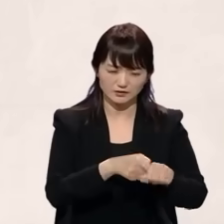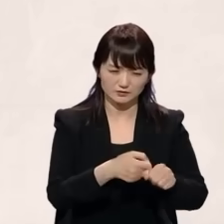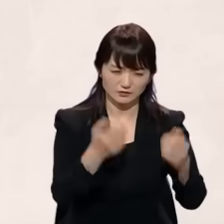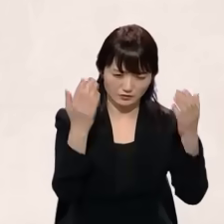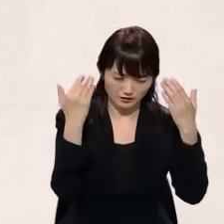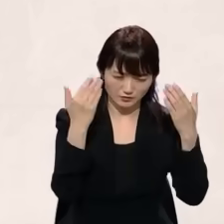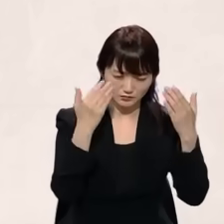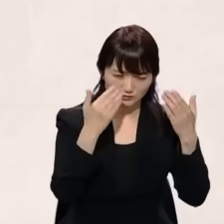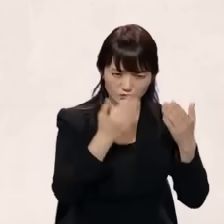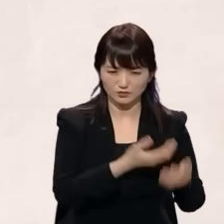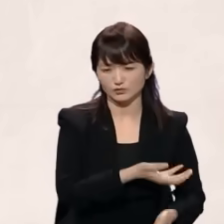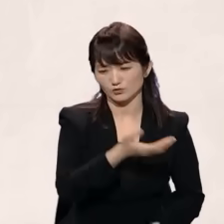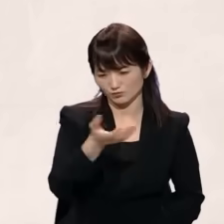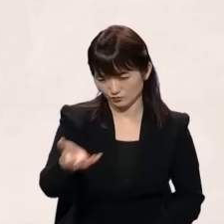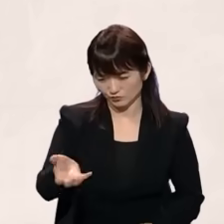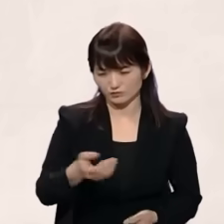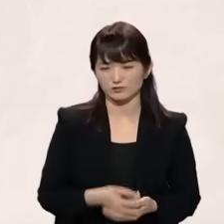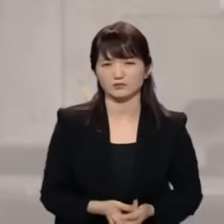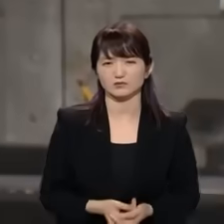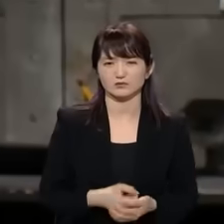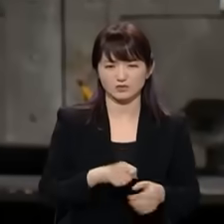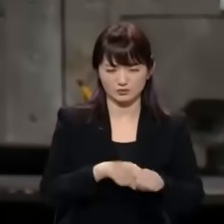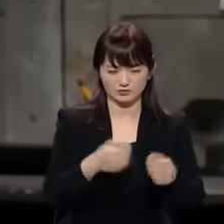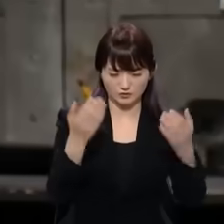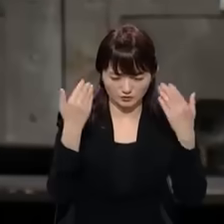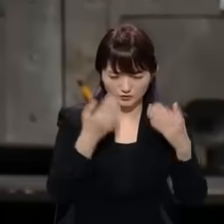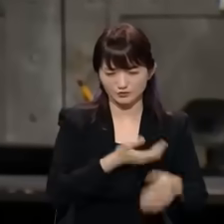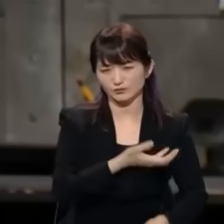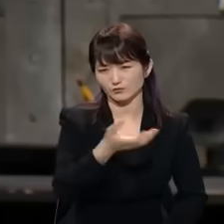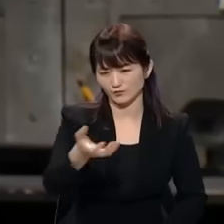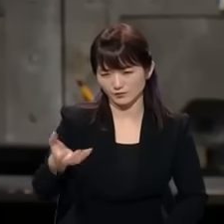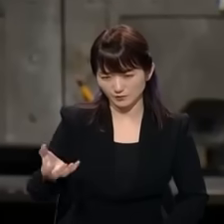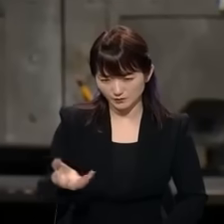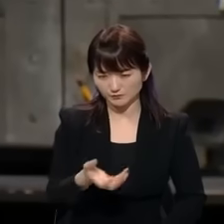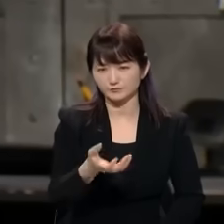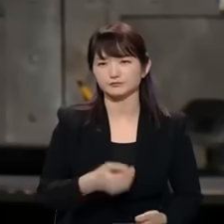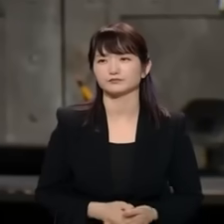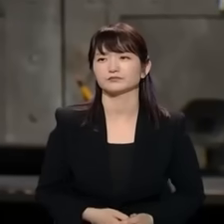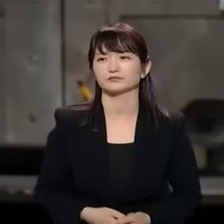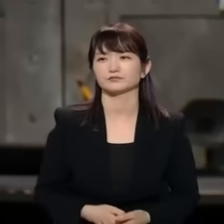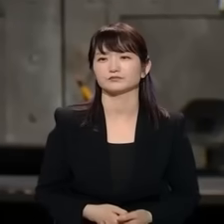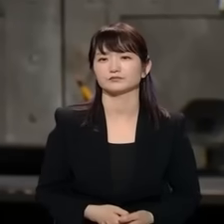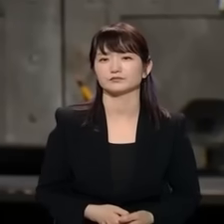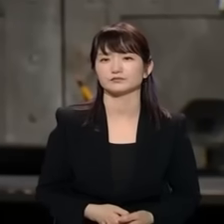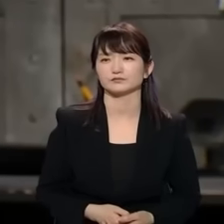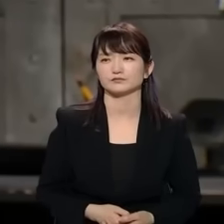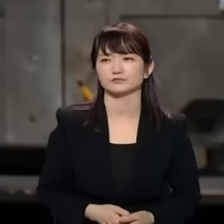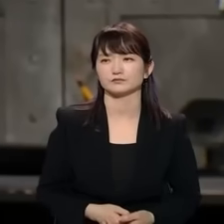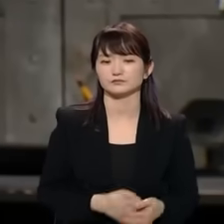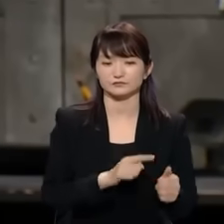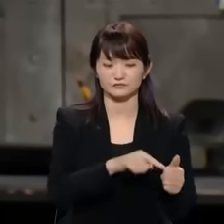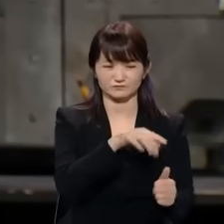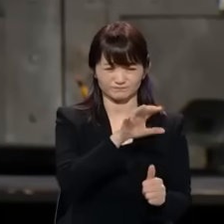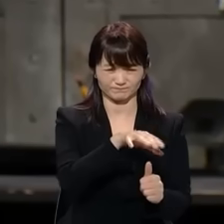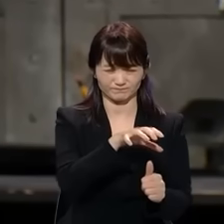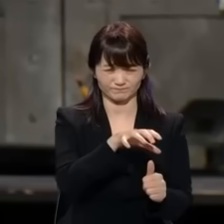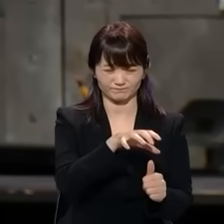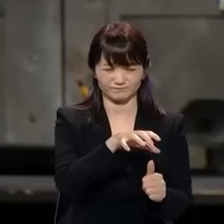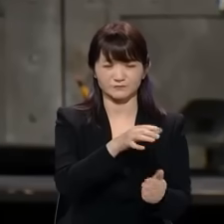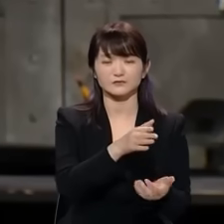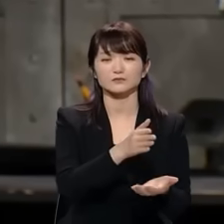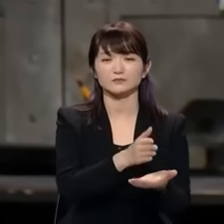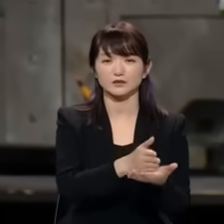전학되고 전학되고 이렇게까지 왔다면 학부모님들이 이 아이를 나무라는 거를